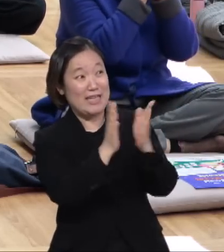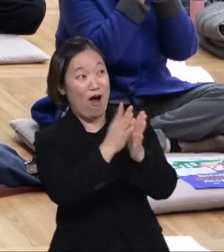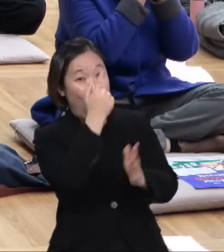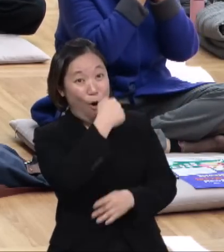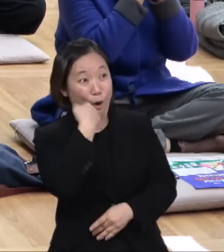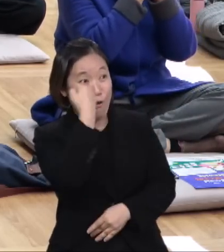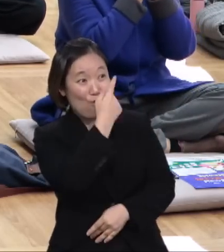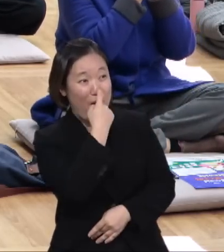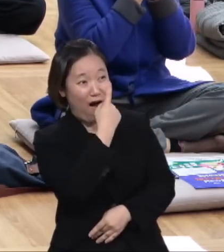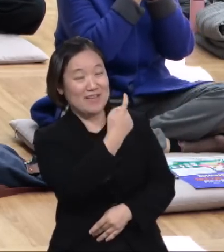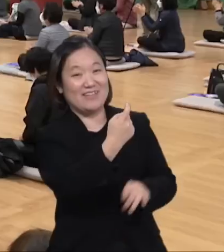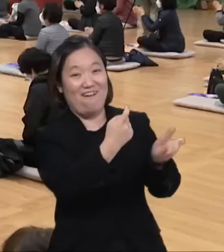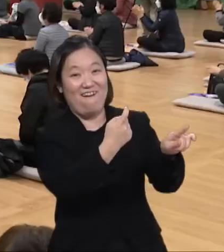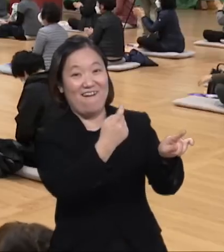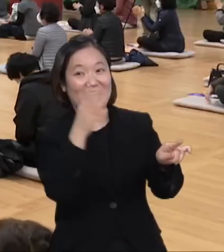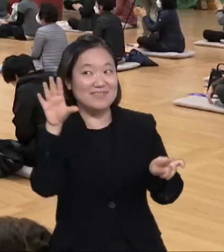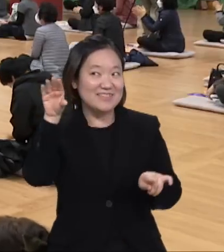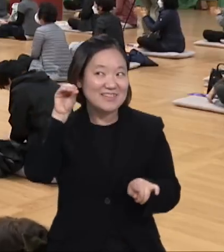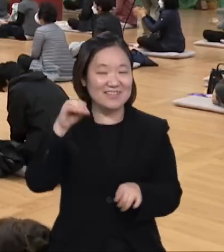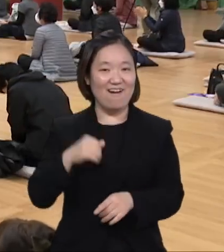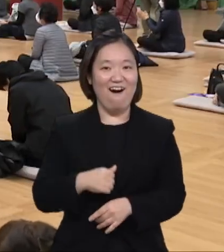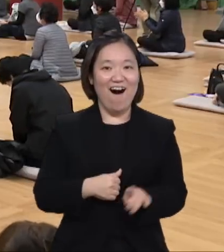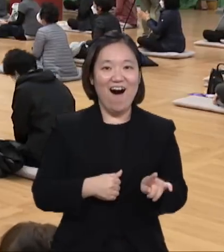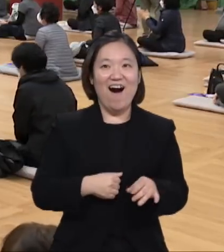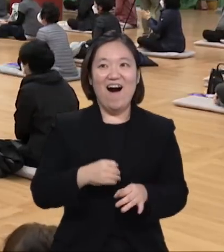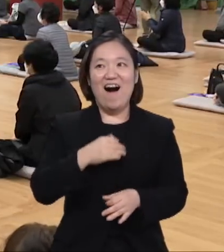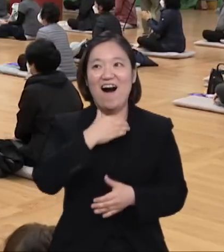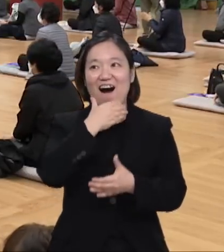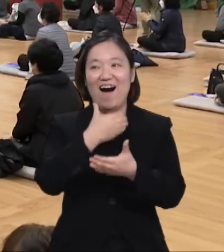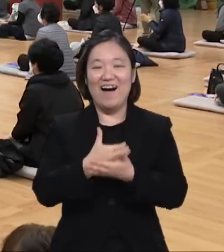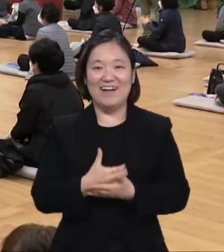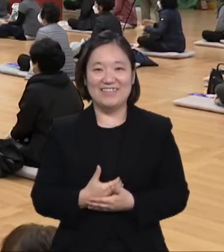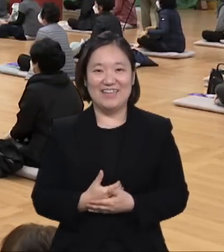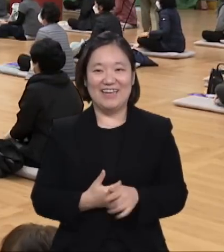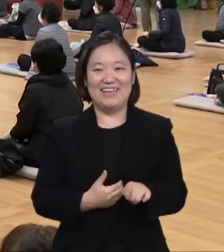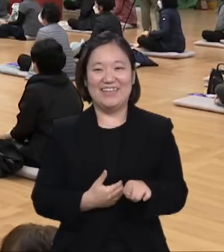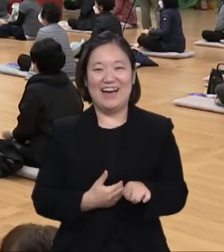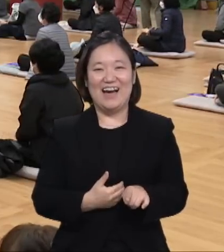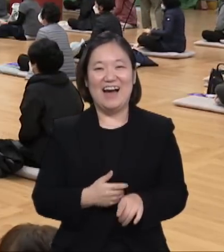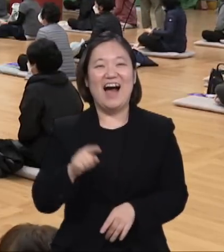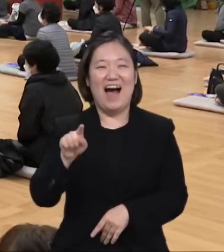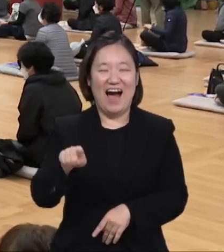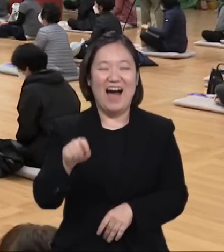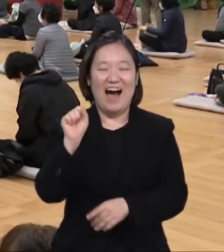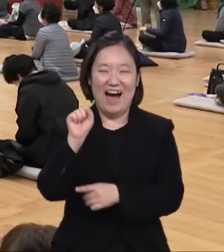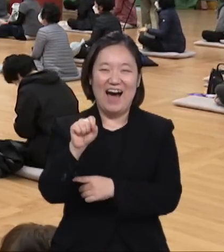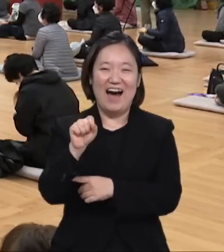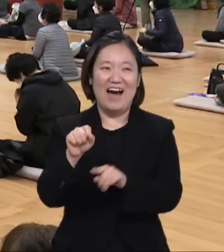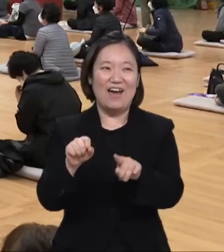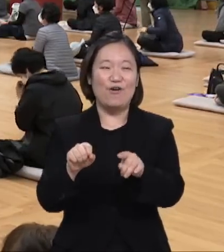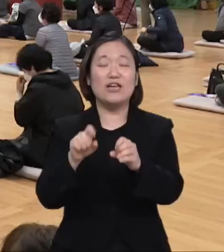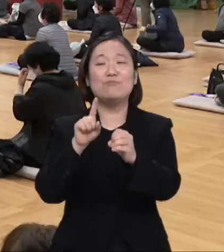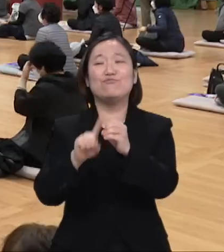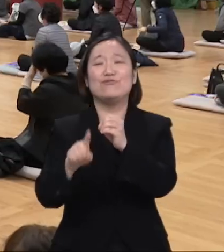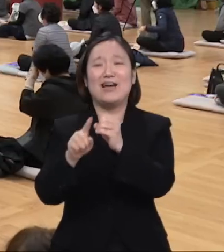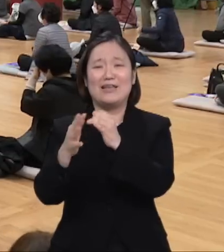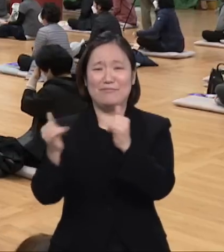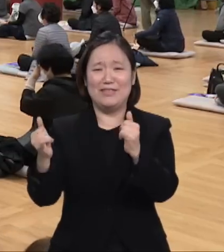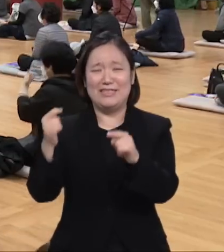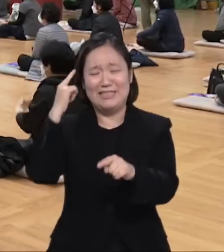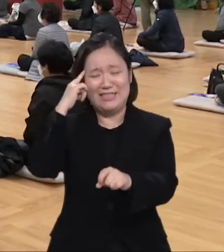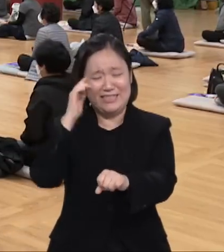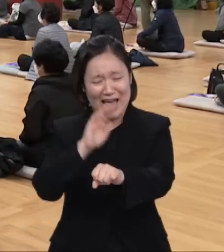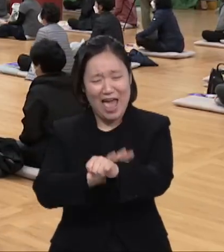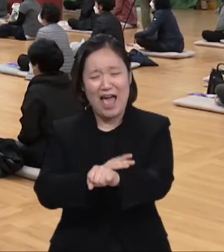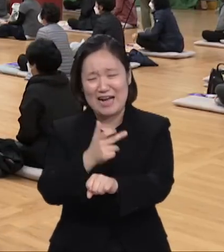그래서 제가 그러면 안 되지만 아 여기에 신도님들은 지혜가 있구나